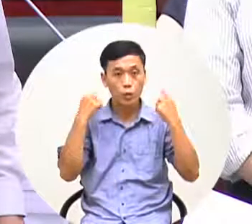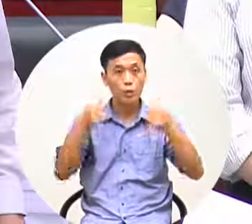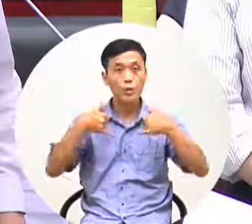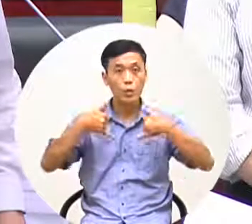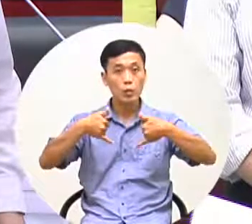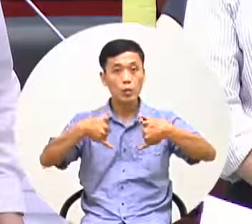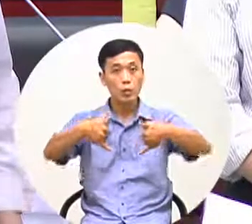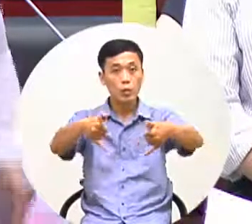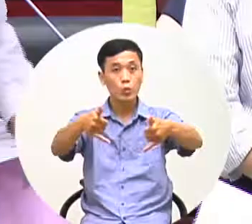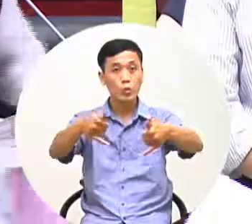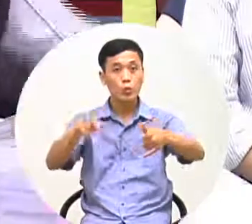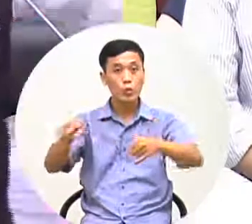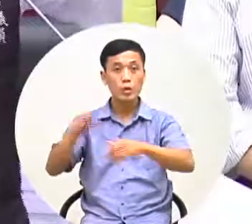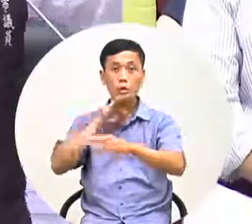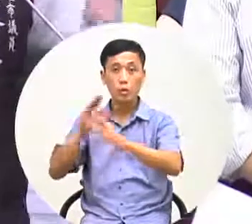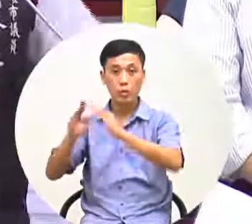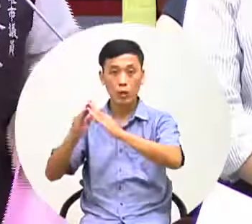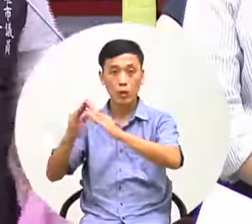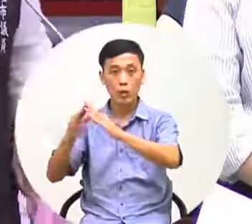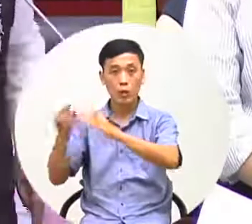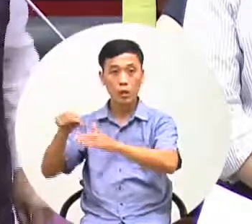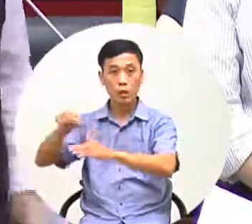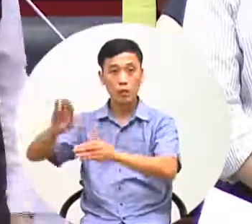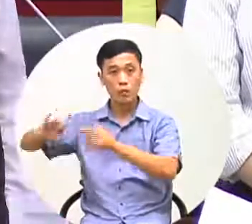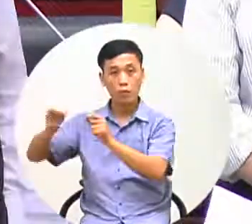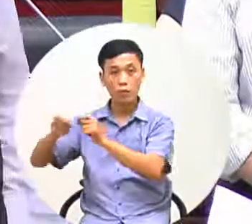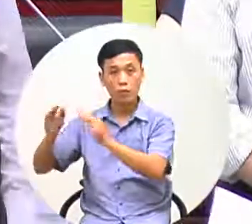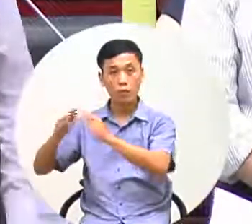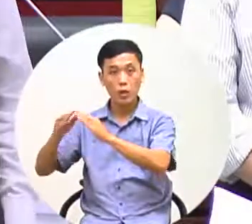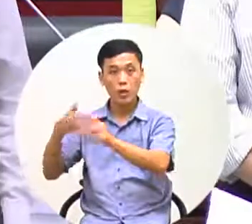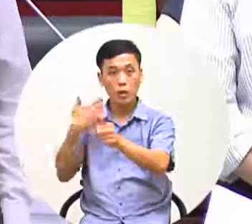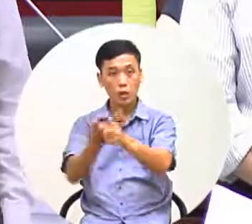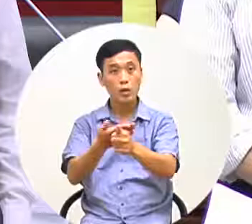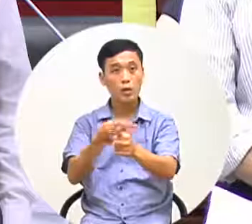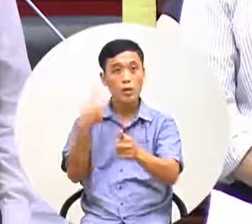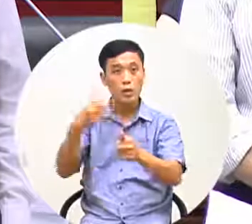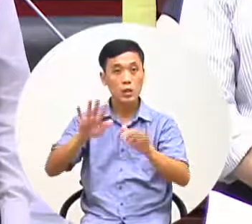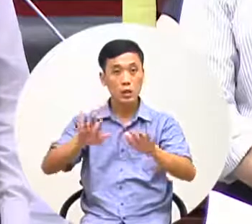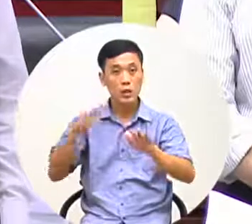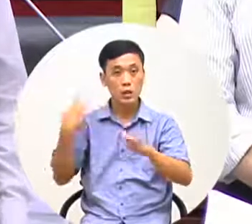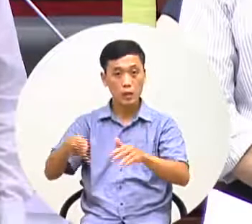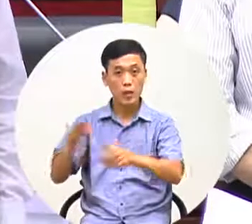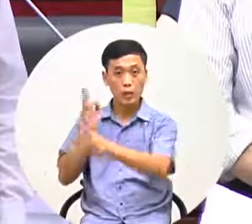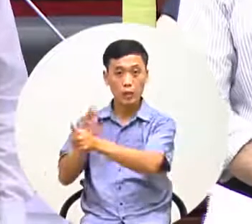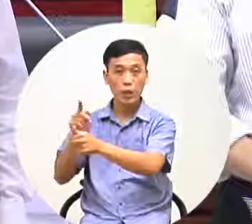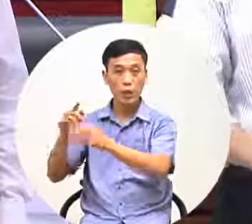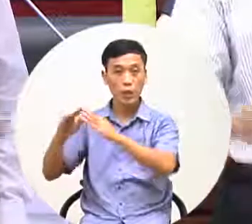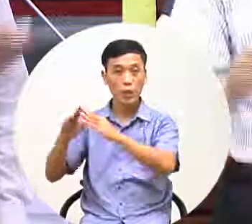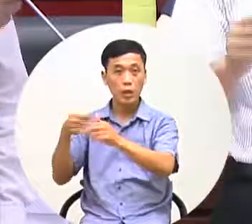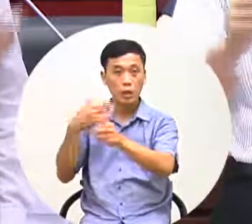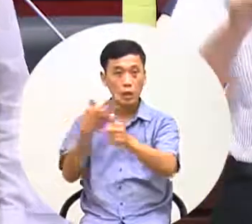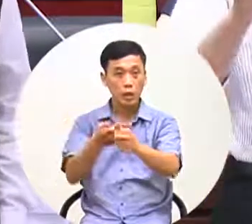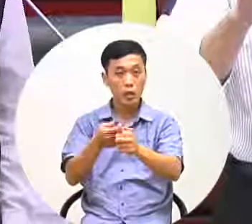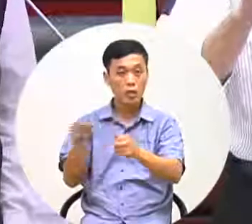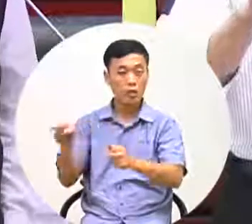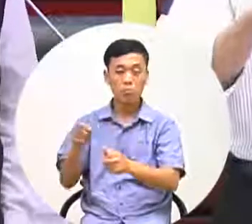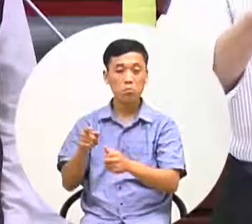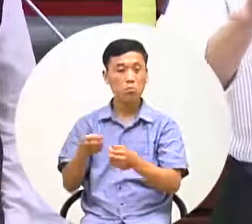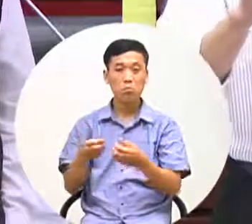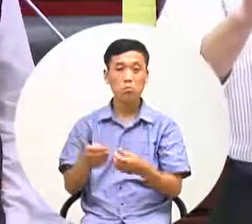的，啊现在又还要再他提供出来，他觉得讲不过去啊，啊，是不是黄局